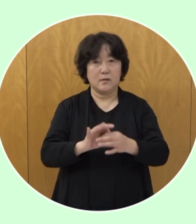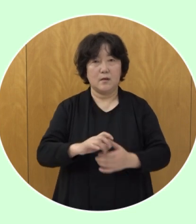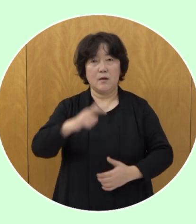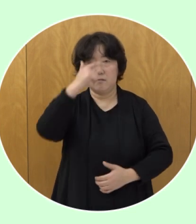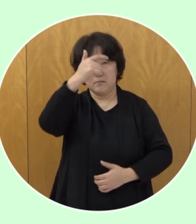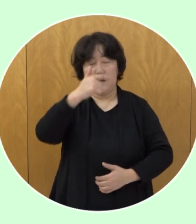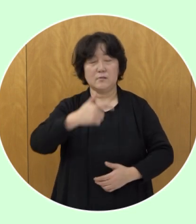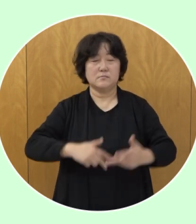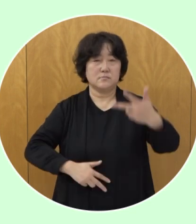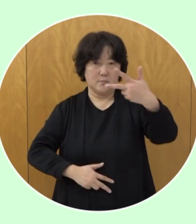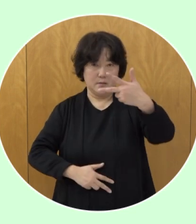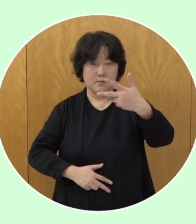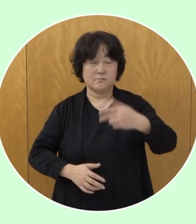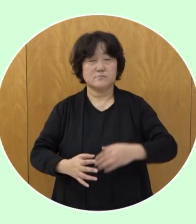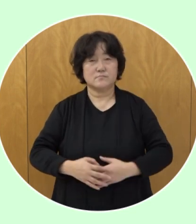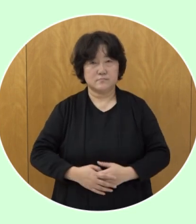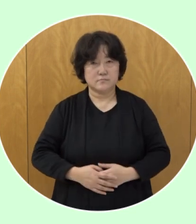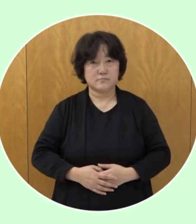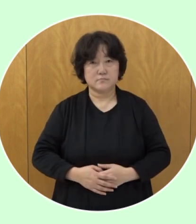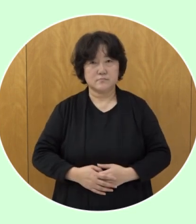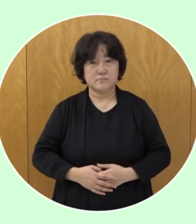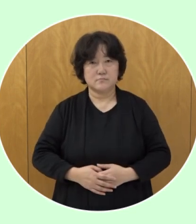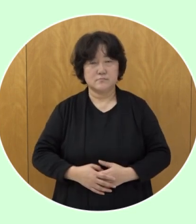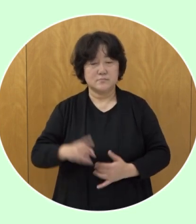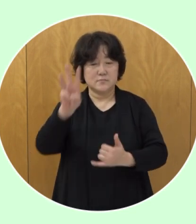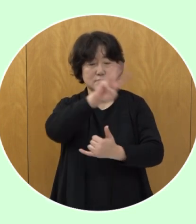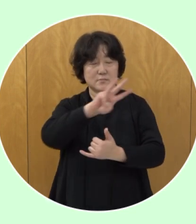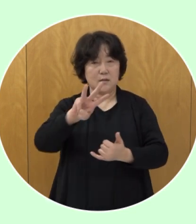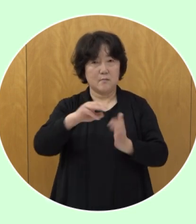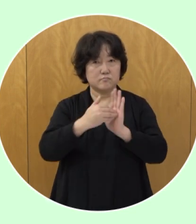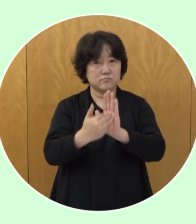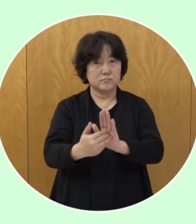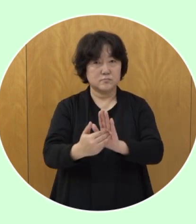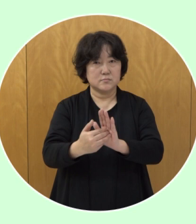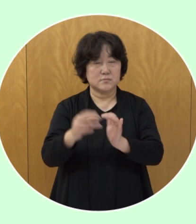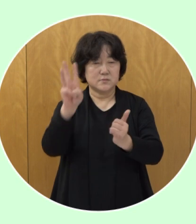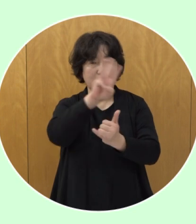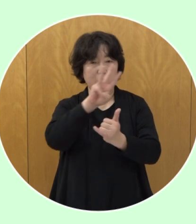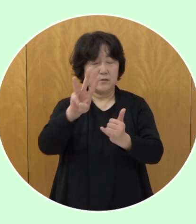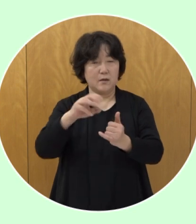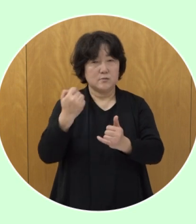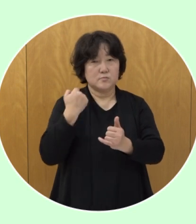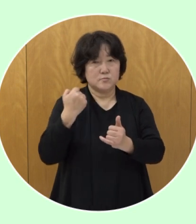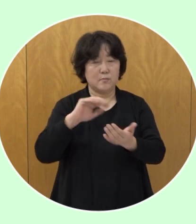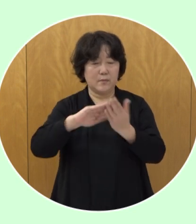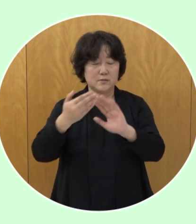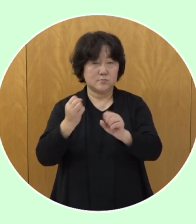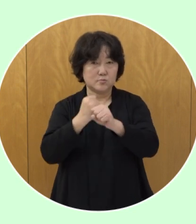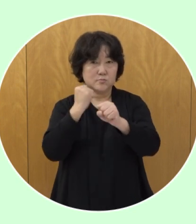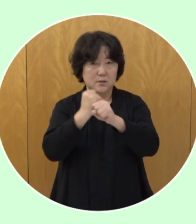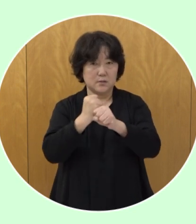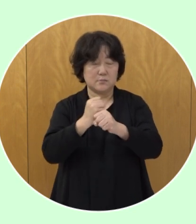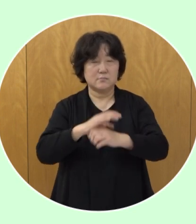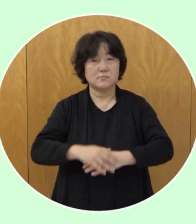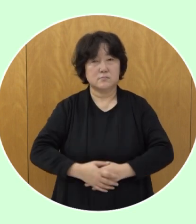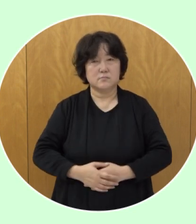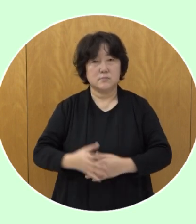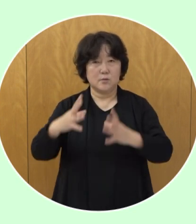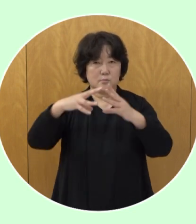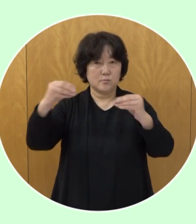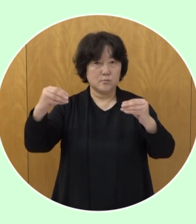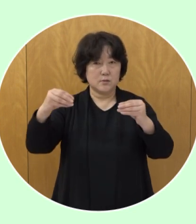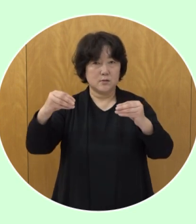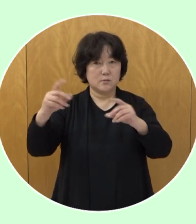7、防災減災対策で災害に強いまちづくりについてでございます。国の内事等に伴